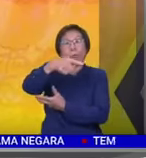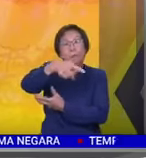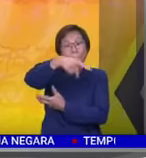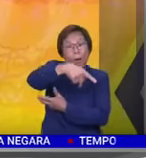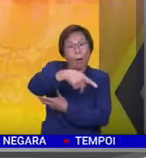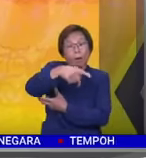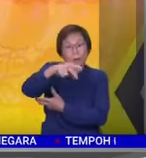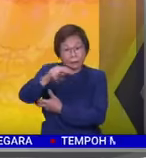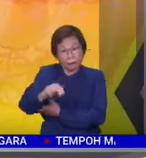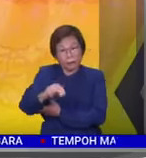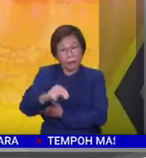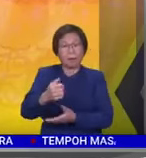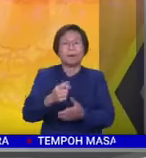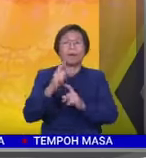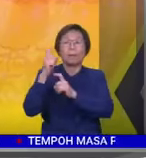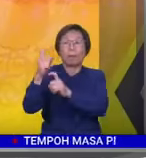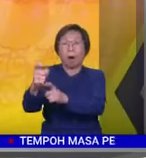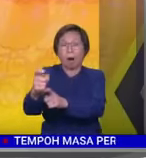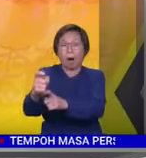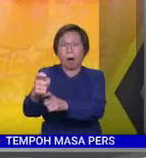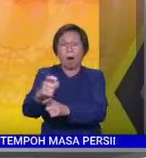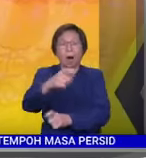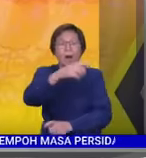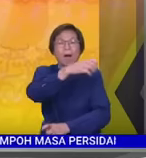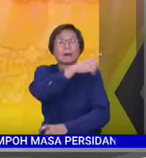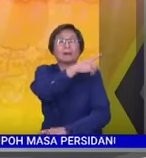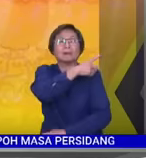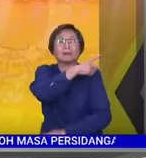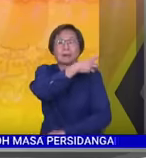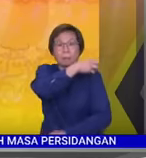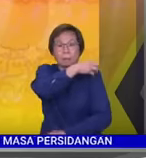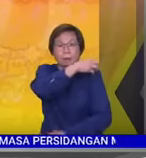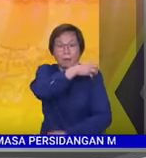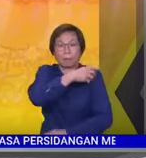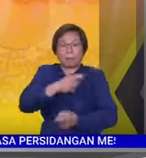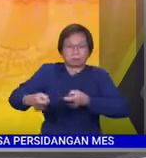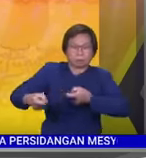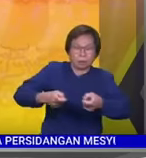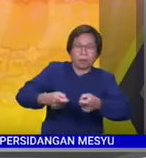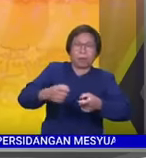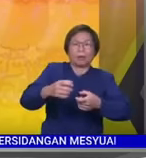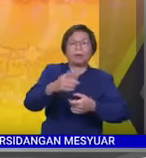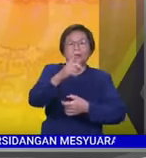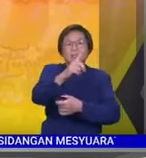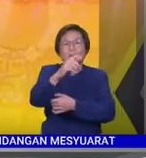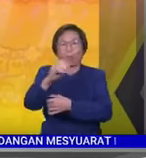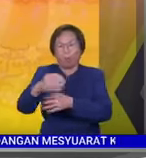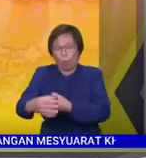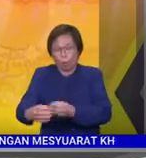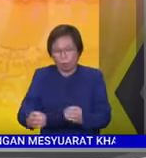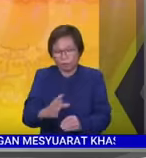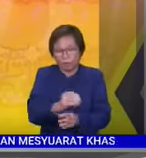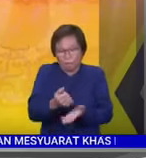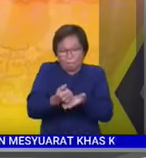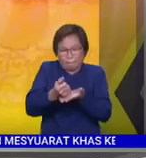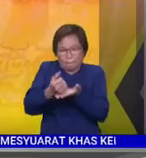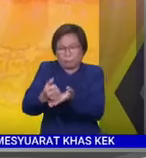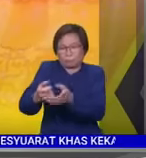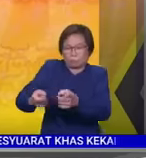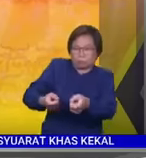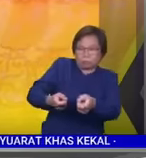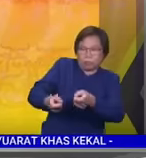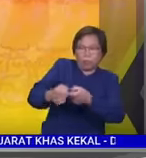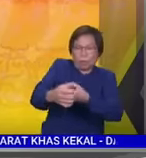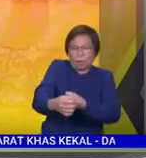penyerahan bantuan diketuai oleh pegawai tadbir daerah tahu Winnie di Andi pejabat daerah tahu dan bantuan tersebut